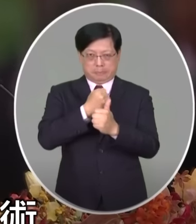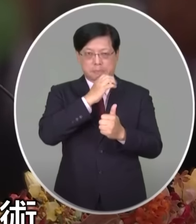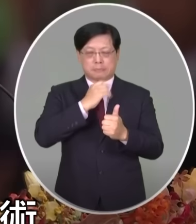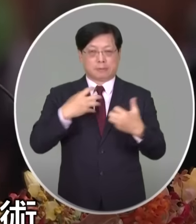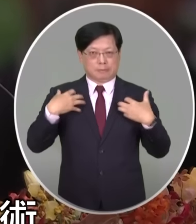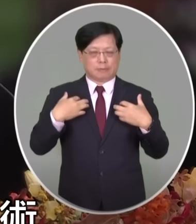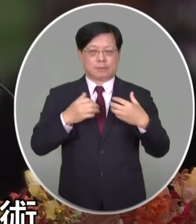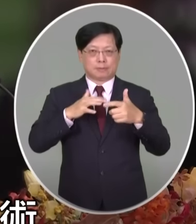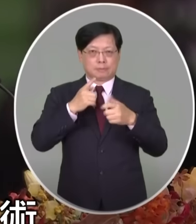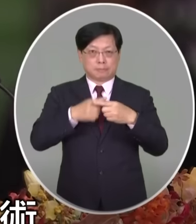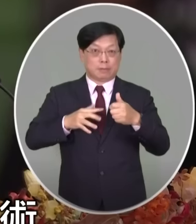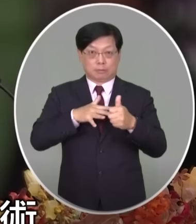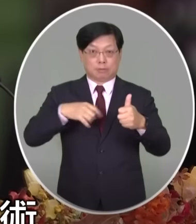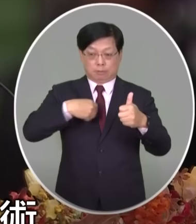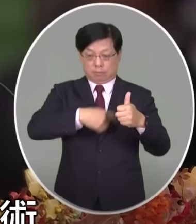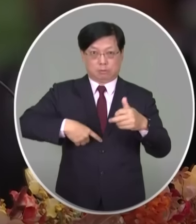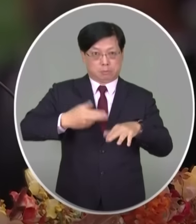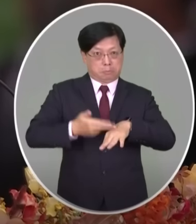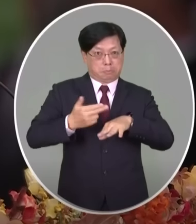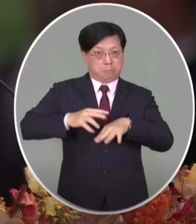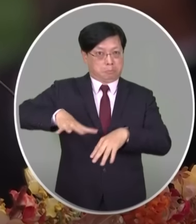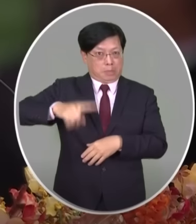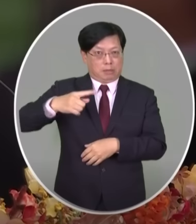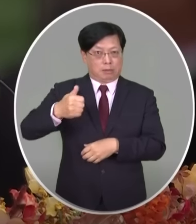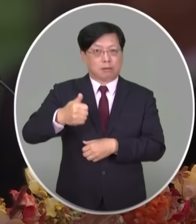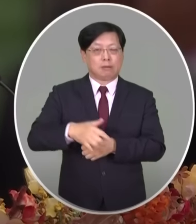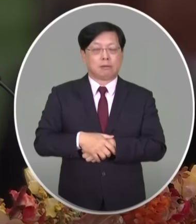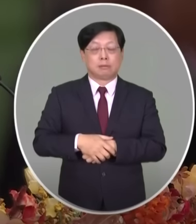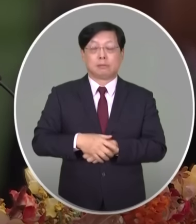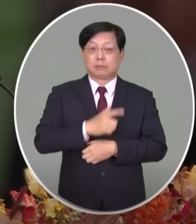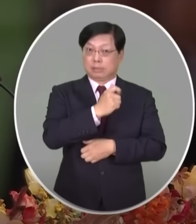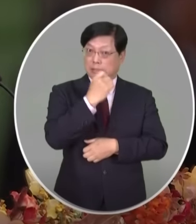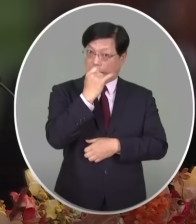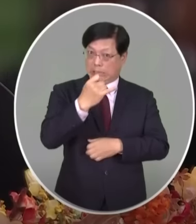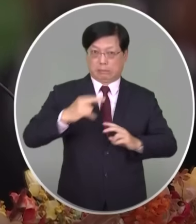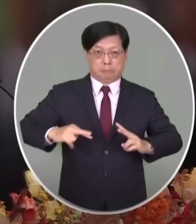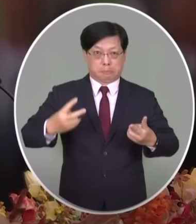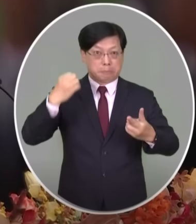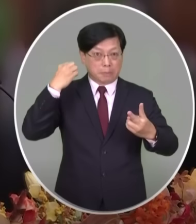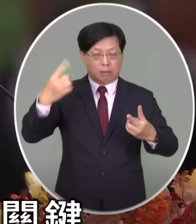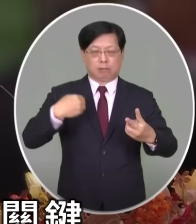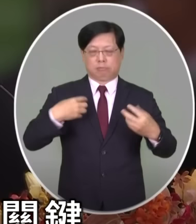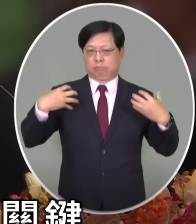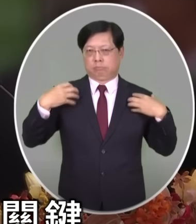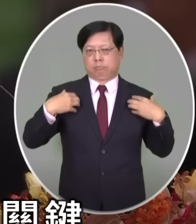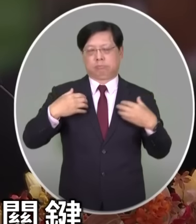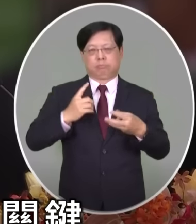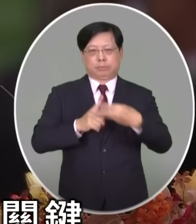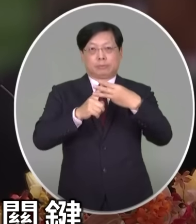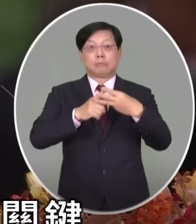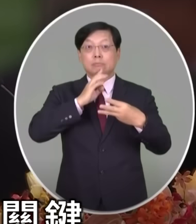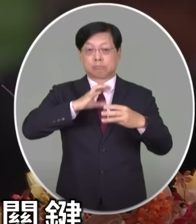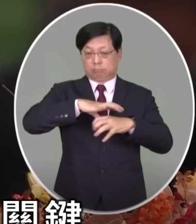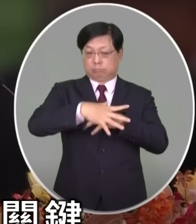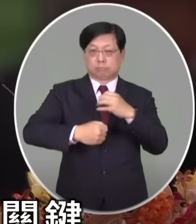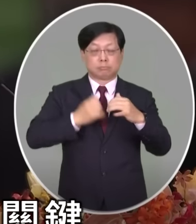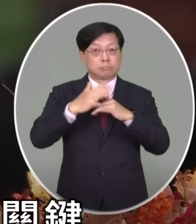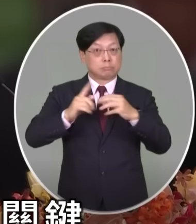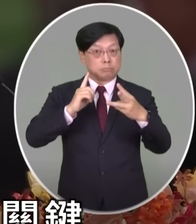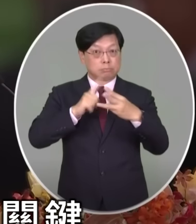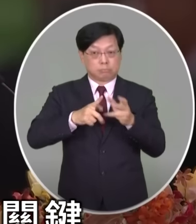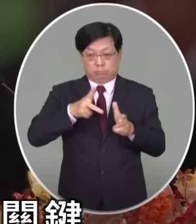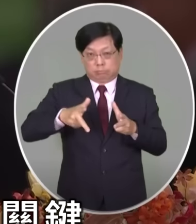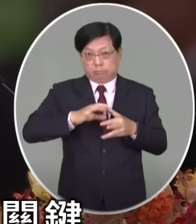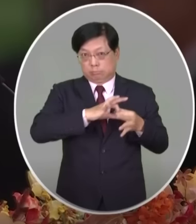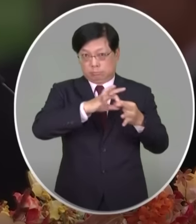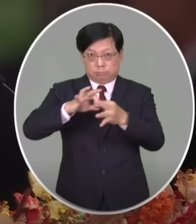体先进制程，站在 AI 革命的中心，是全球民主供应链的